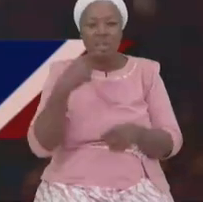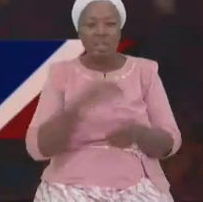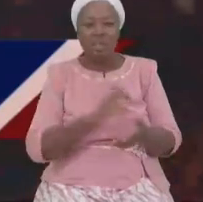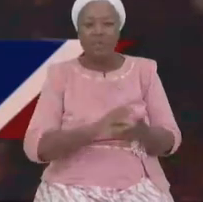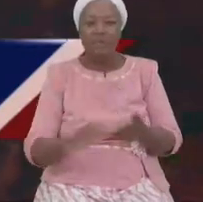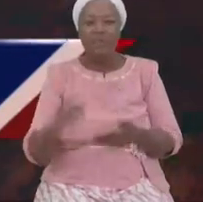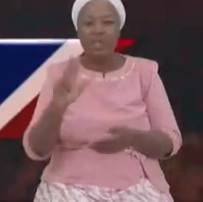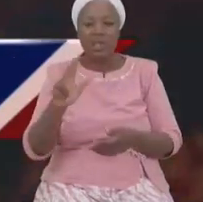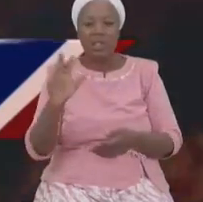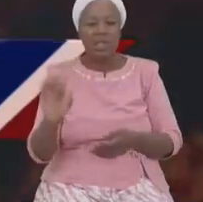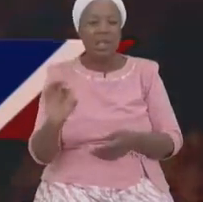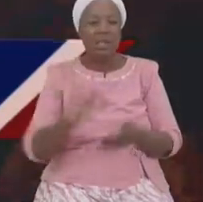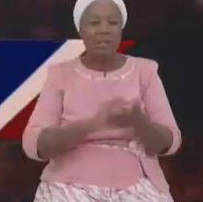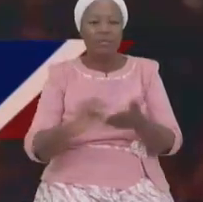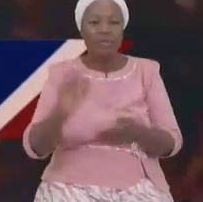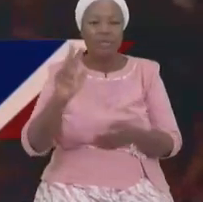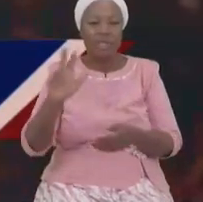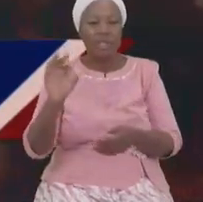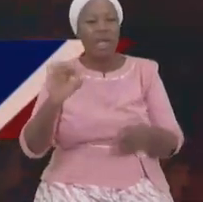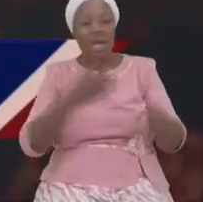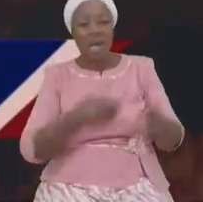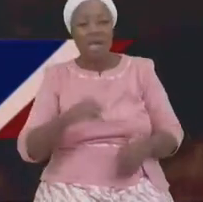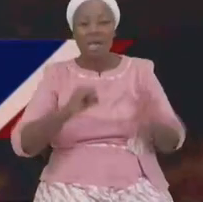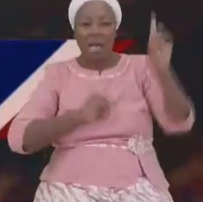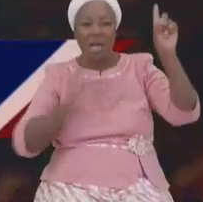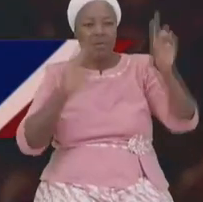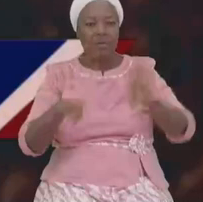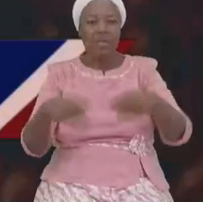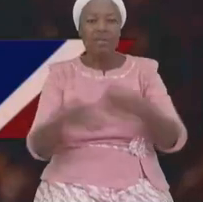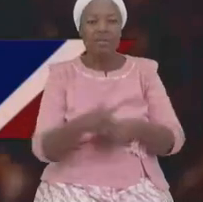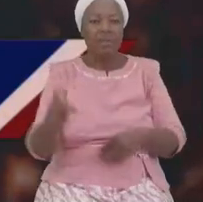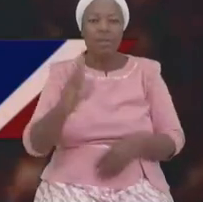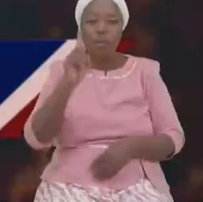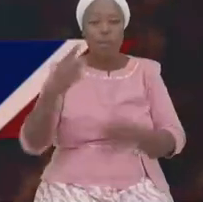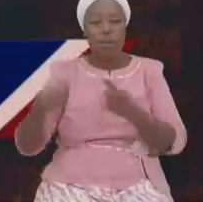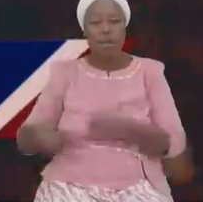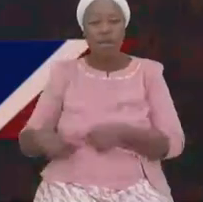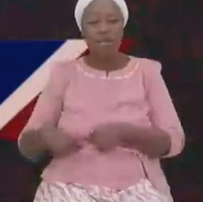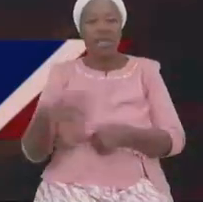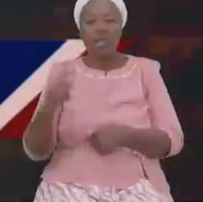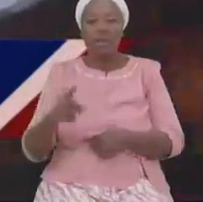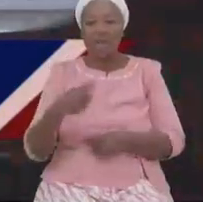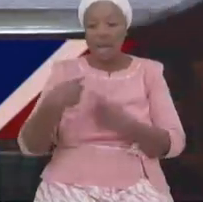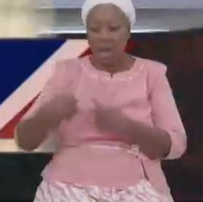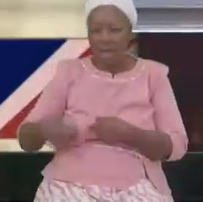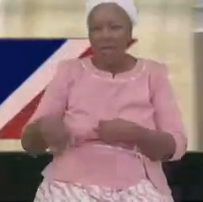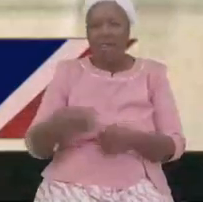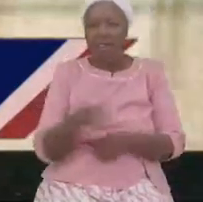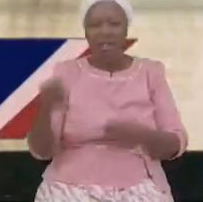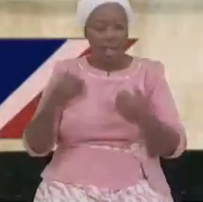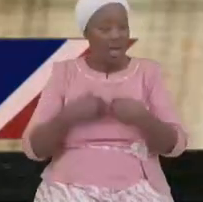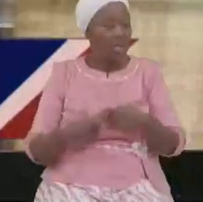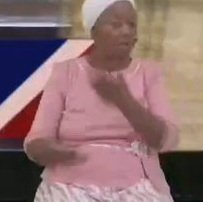39, je leur donnerai un même cœur, le cœur qu'ils avaient